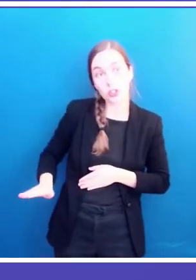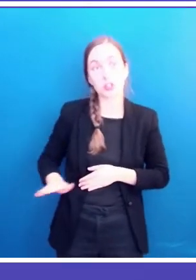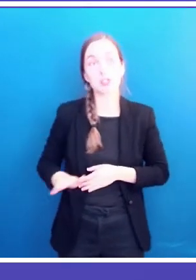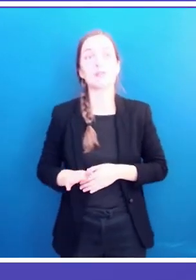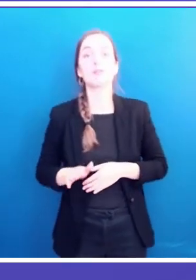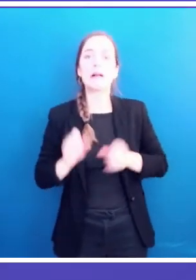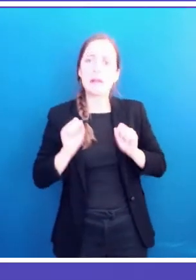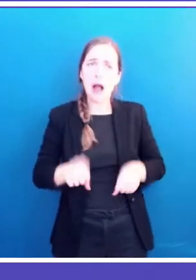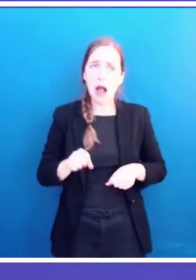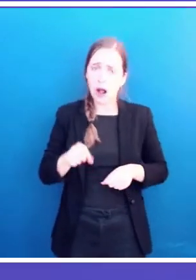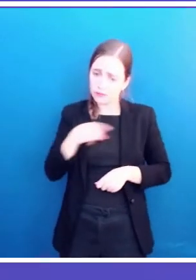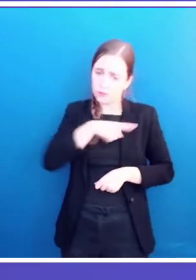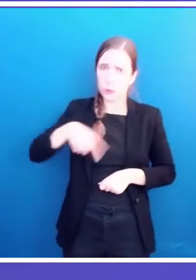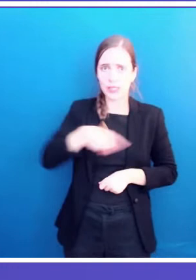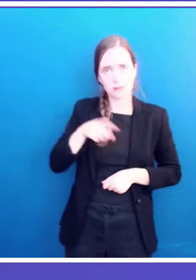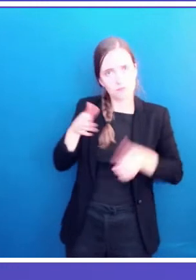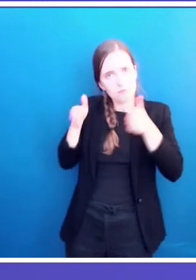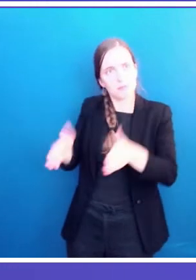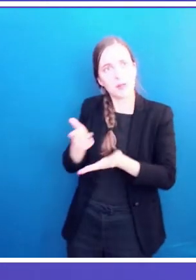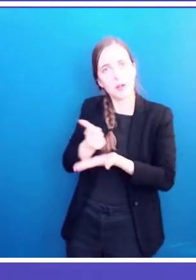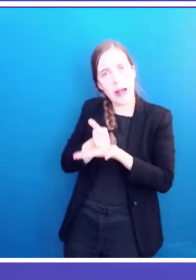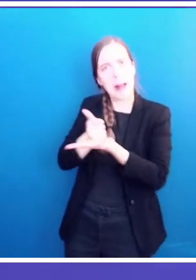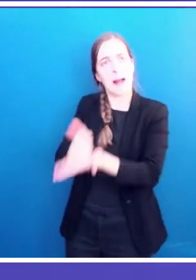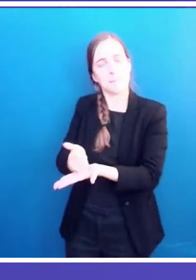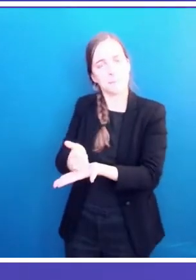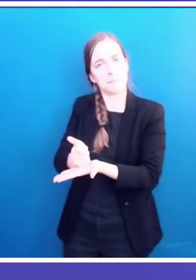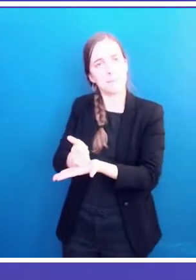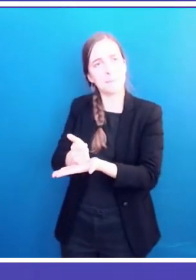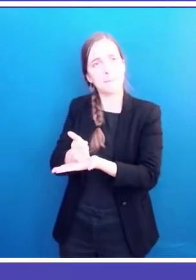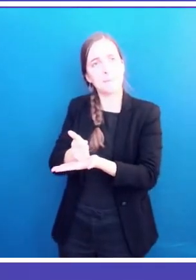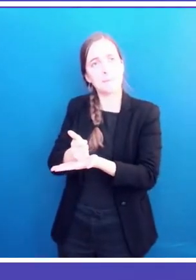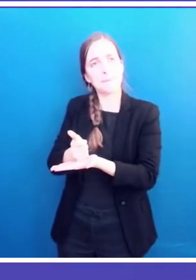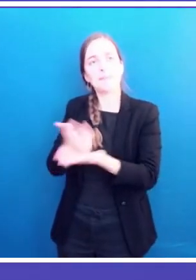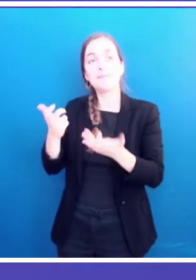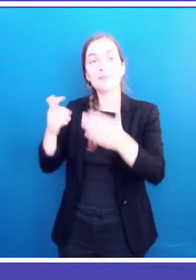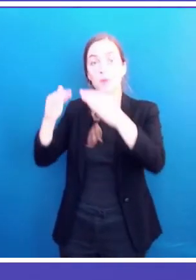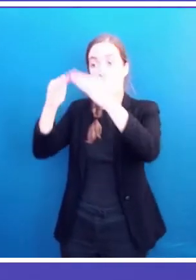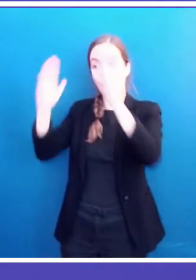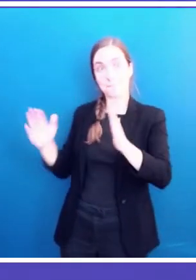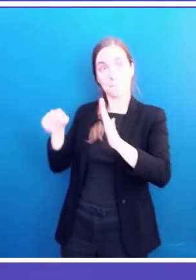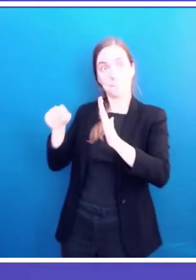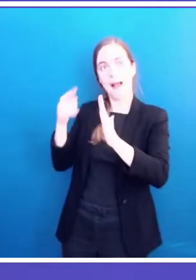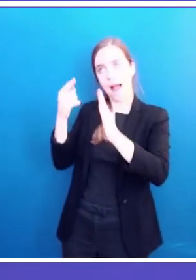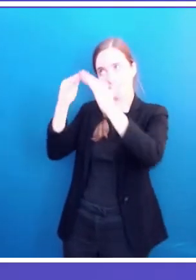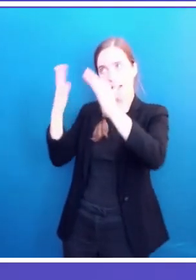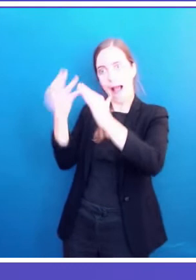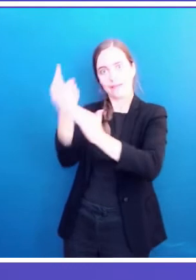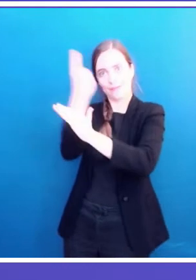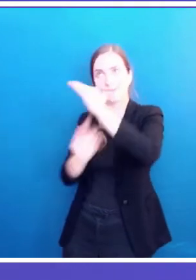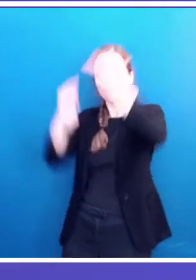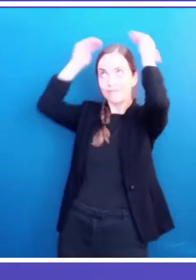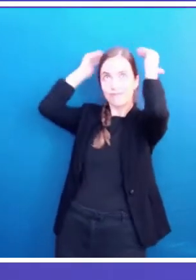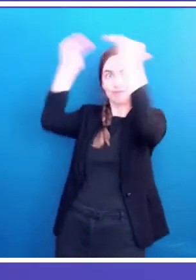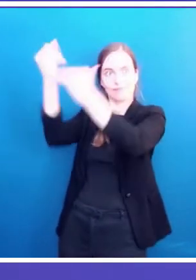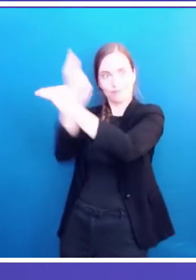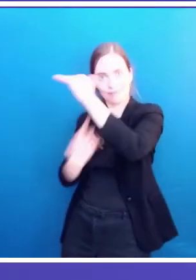ولذوي الإعاقة بشكل خاص عندما يكون مقدم الرعاية من النساء العازبات. في هذه الحالة بالتحديد